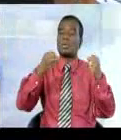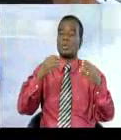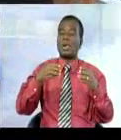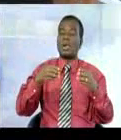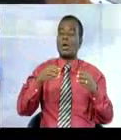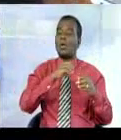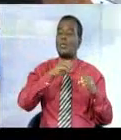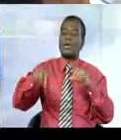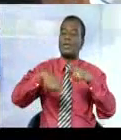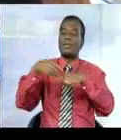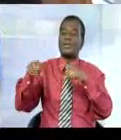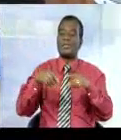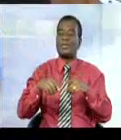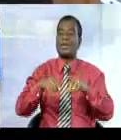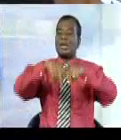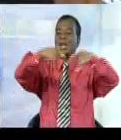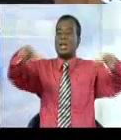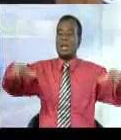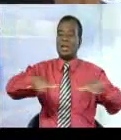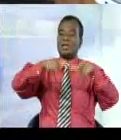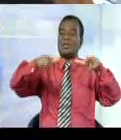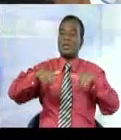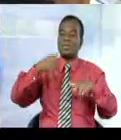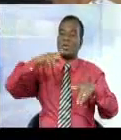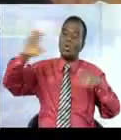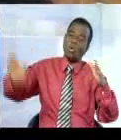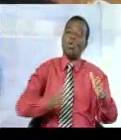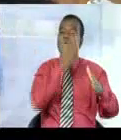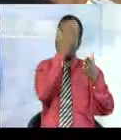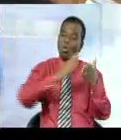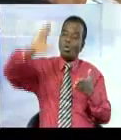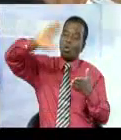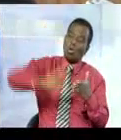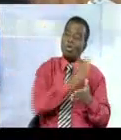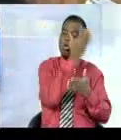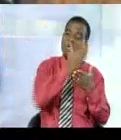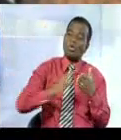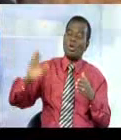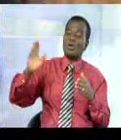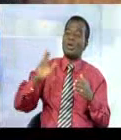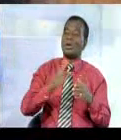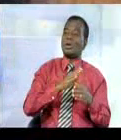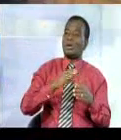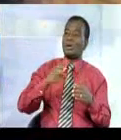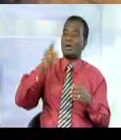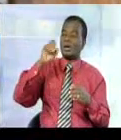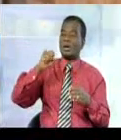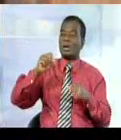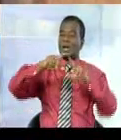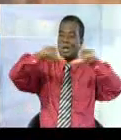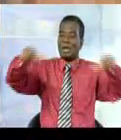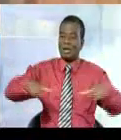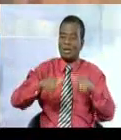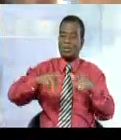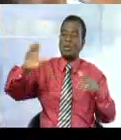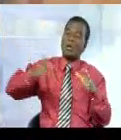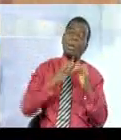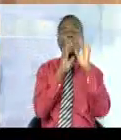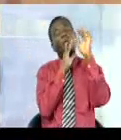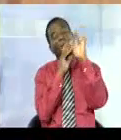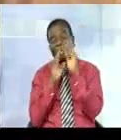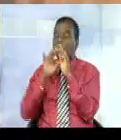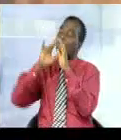On va faire par exemple un espace pour la musique ou le chant choral. On va faire un espace pour les musiques urbaines.